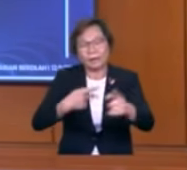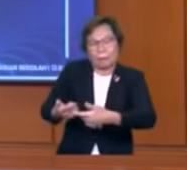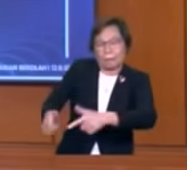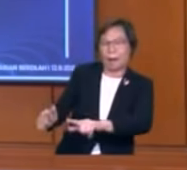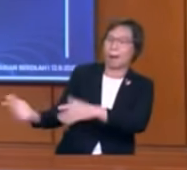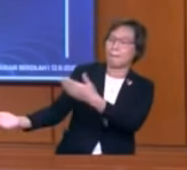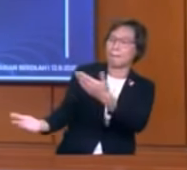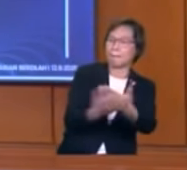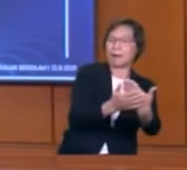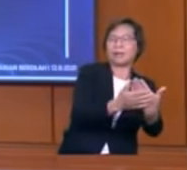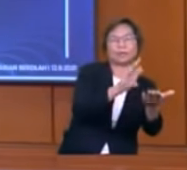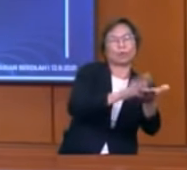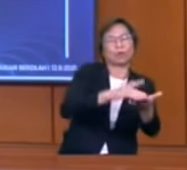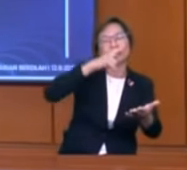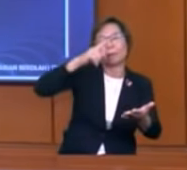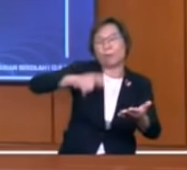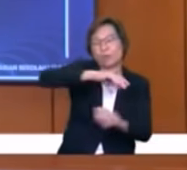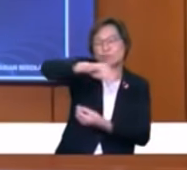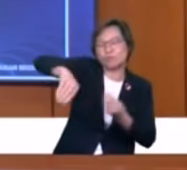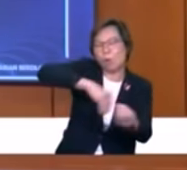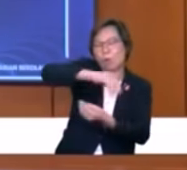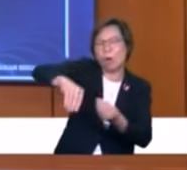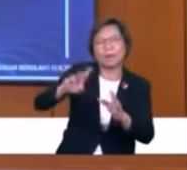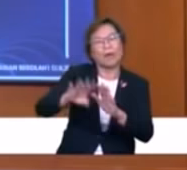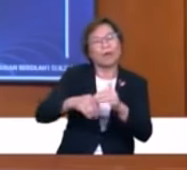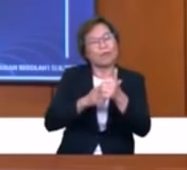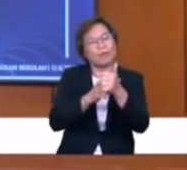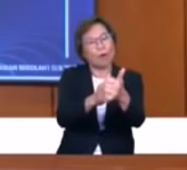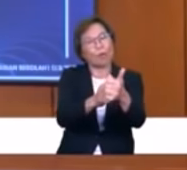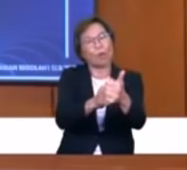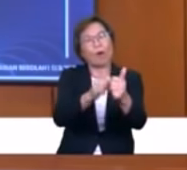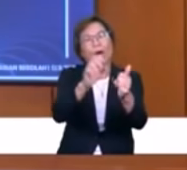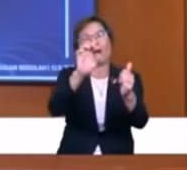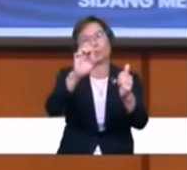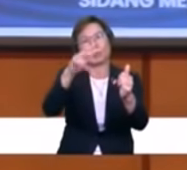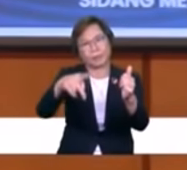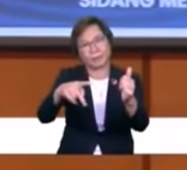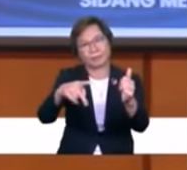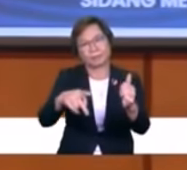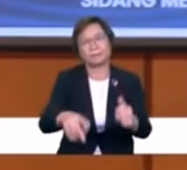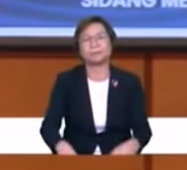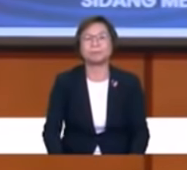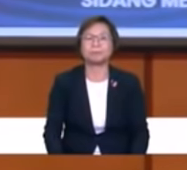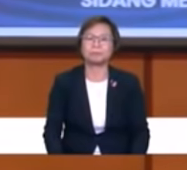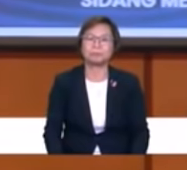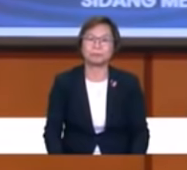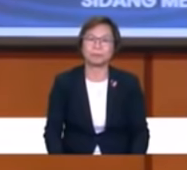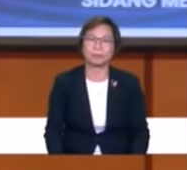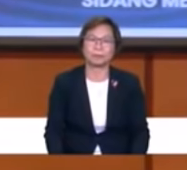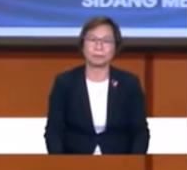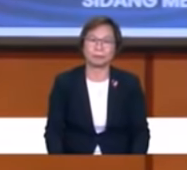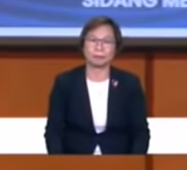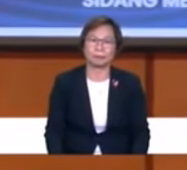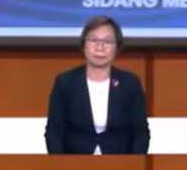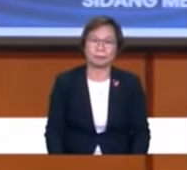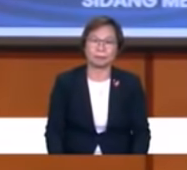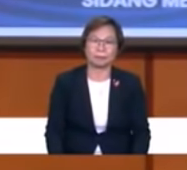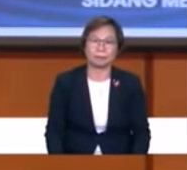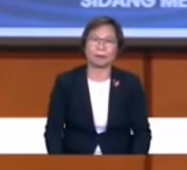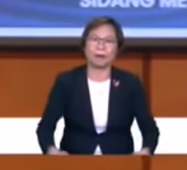tanpa penggiliran dan mematuhi segala Sopi yang telah ditetapkan terusnya